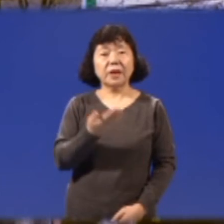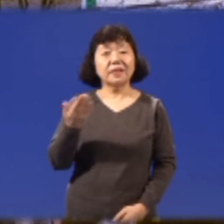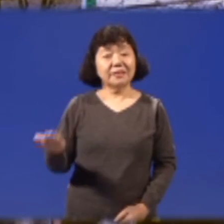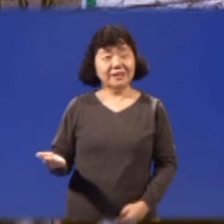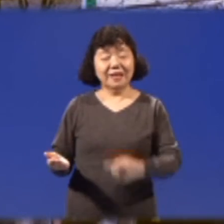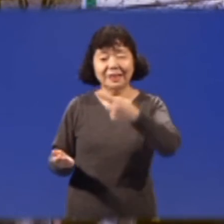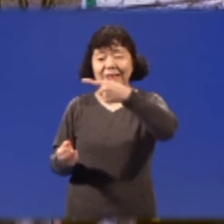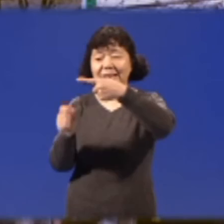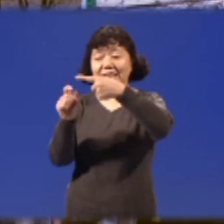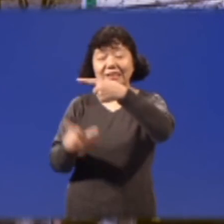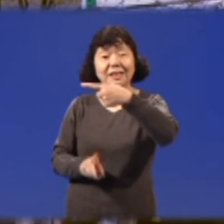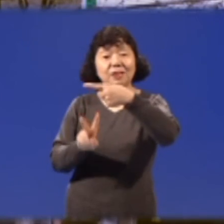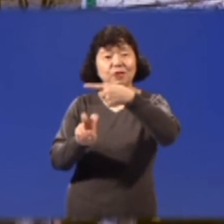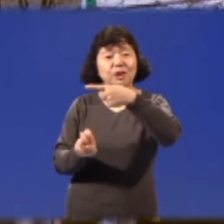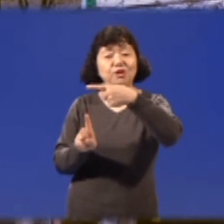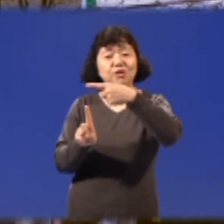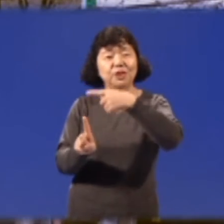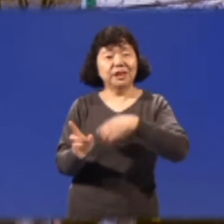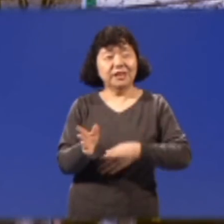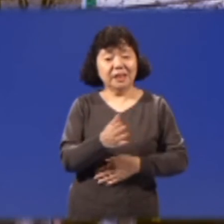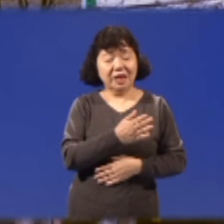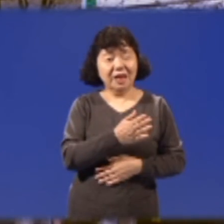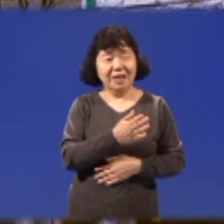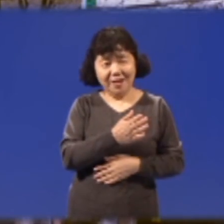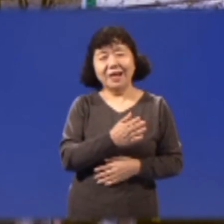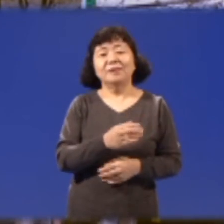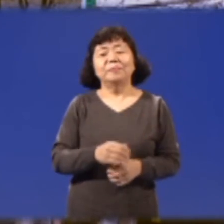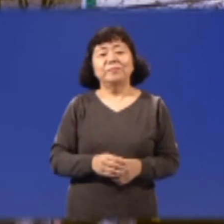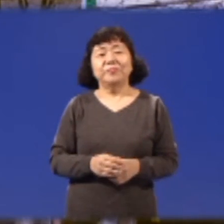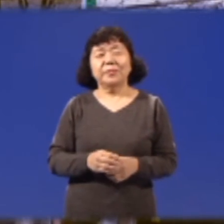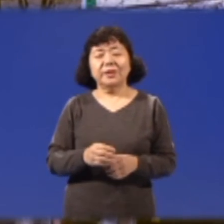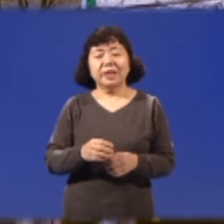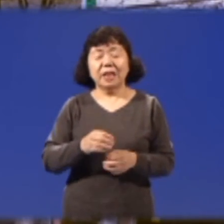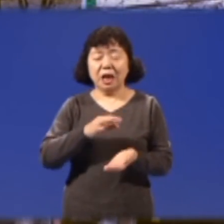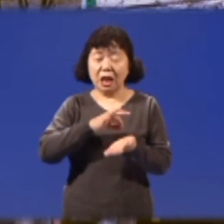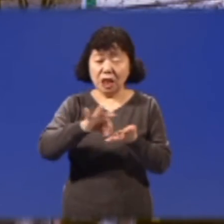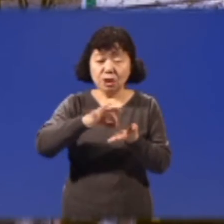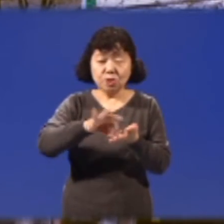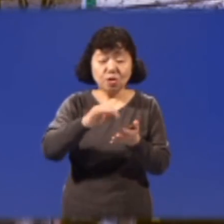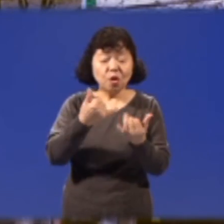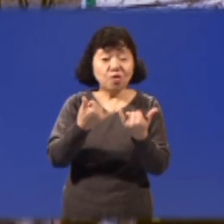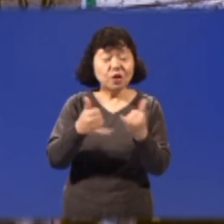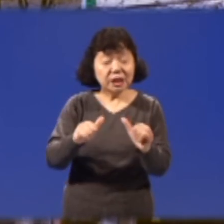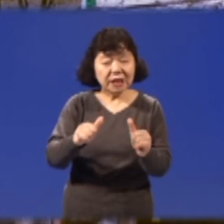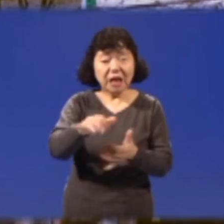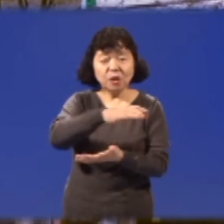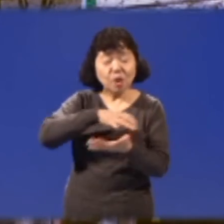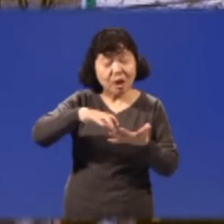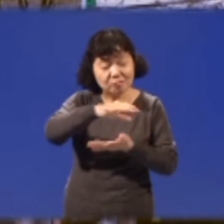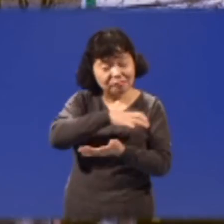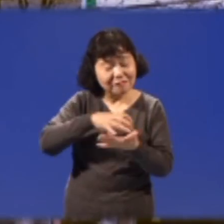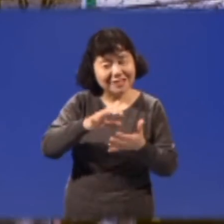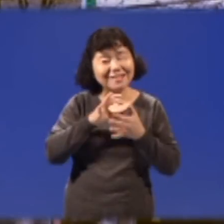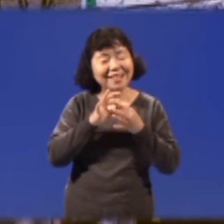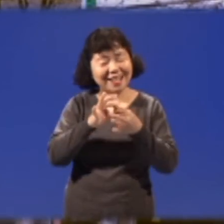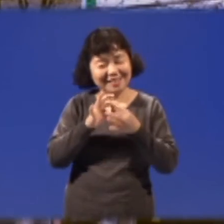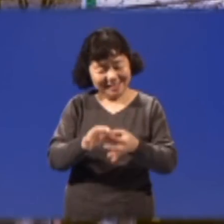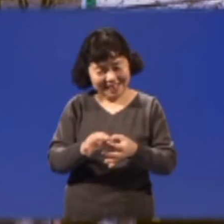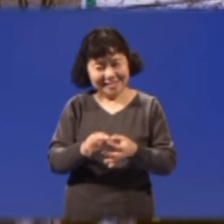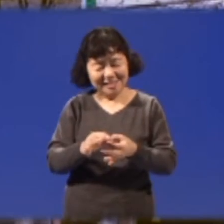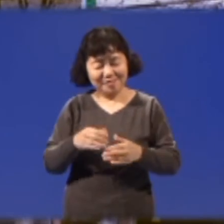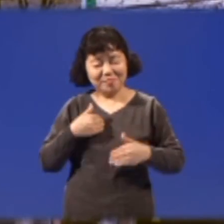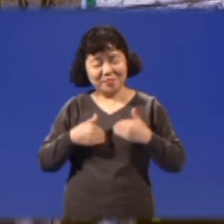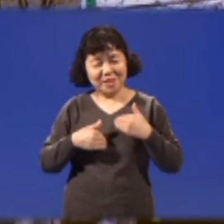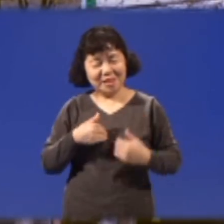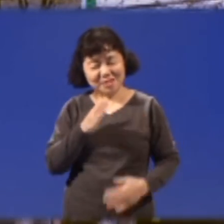次回1月21日からのチャンネル四日市は、消費者トラブルについて分かりやすくご紹介します。次回